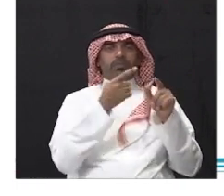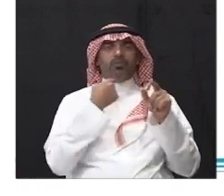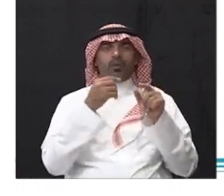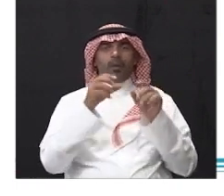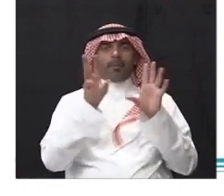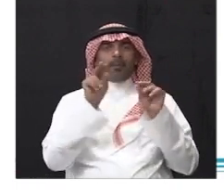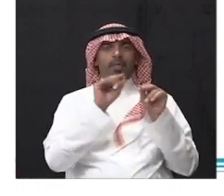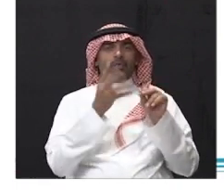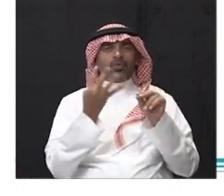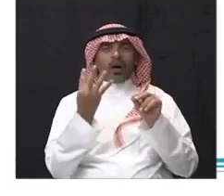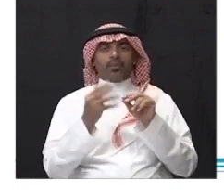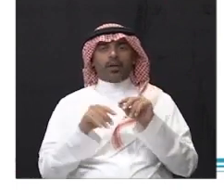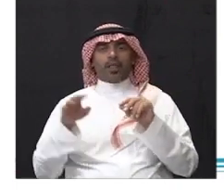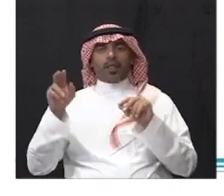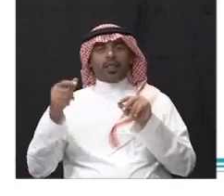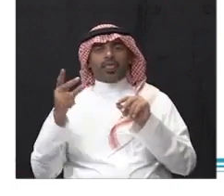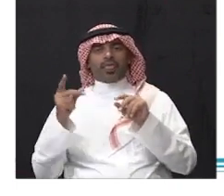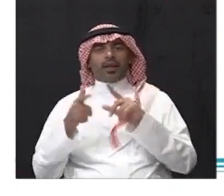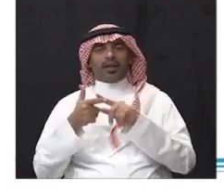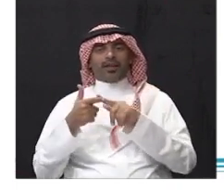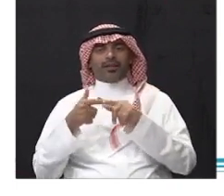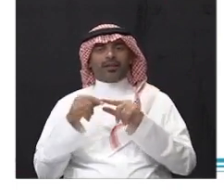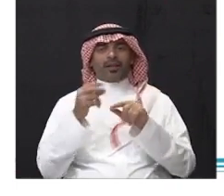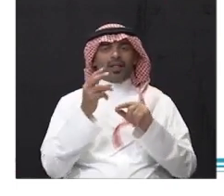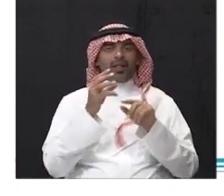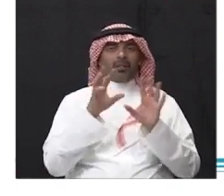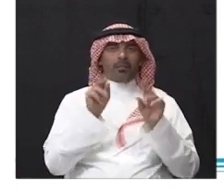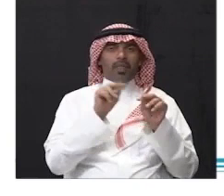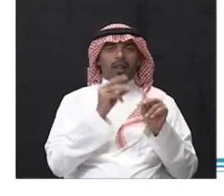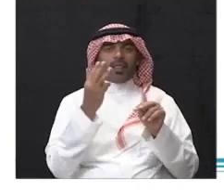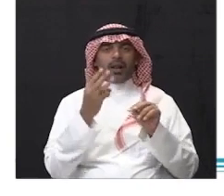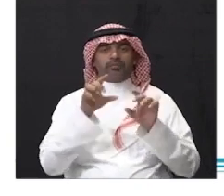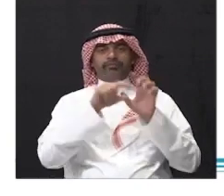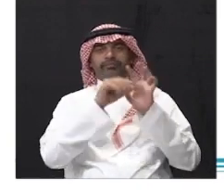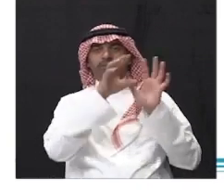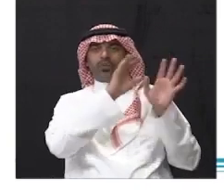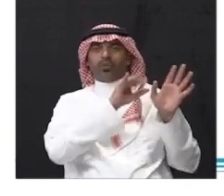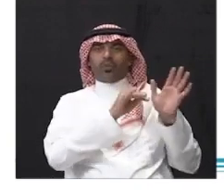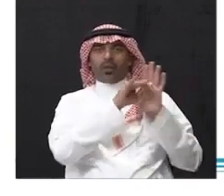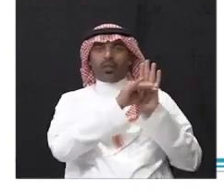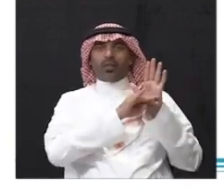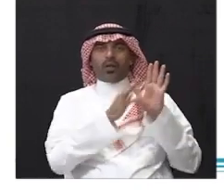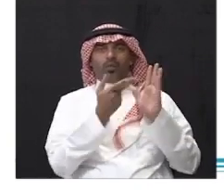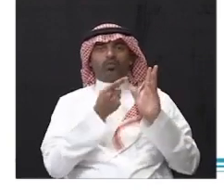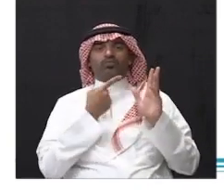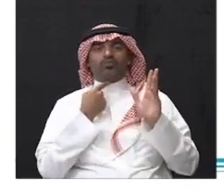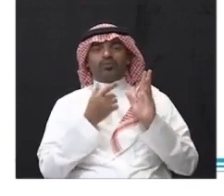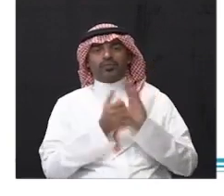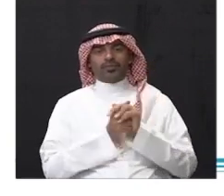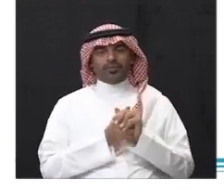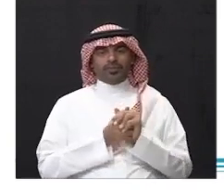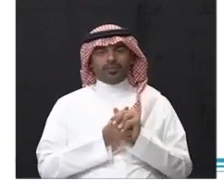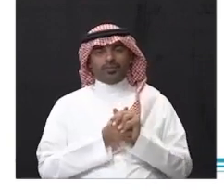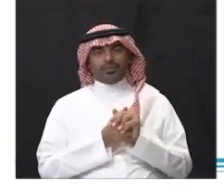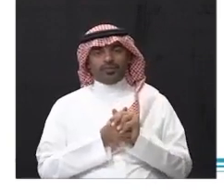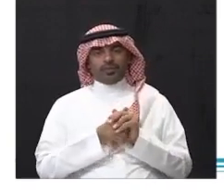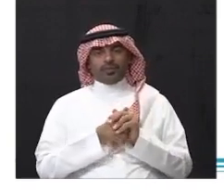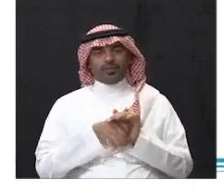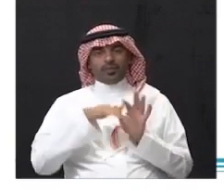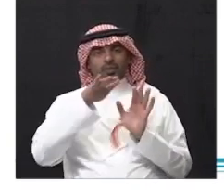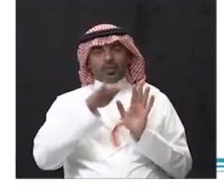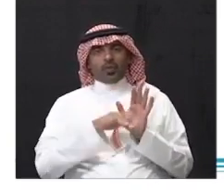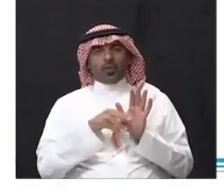أمثلة، الحماية مثالين 2، الانتداب 3 أمثلة، الوصاية 3 أمثلة، الاستعمار